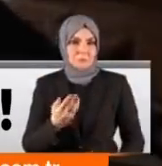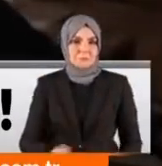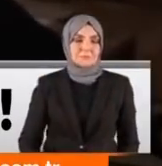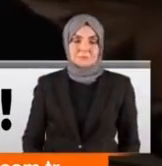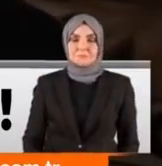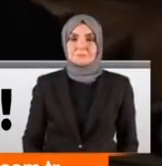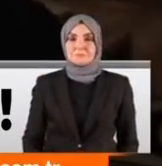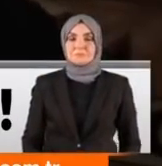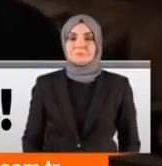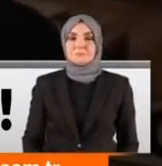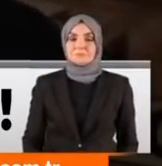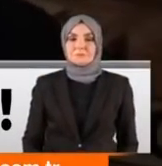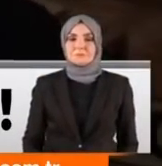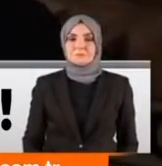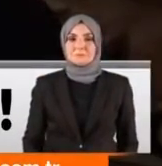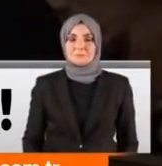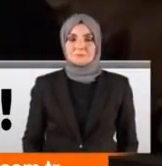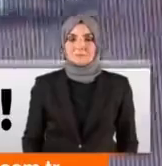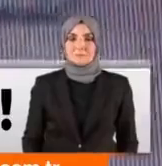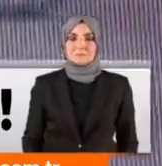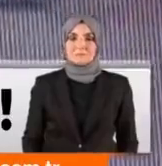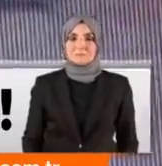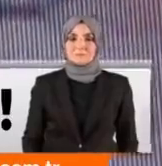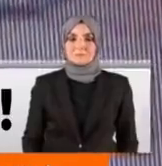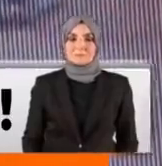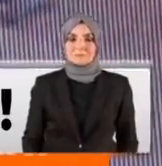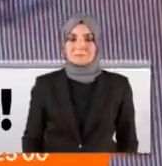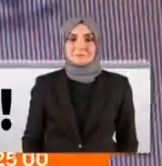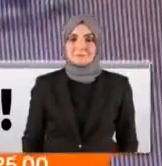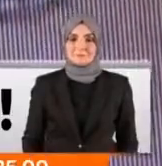arabanın üstünü görüntülerinden yukarıbozan karıştır